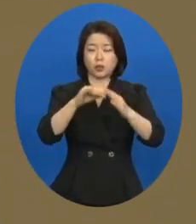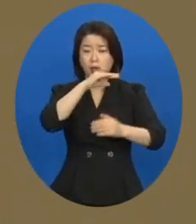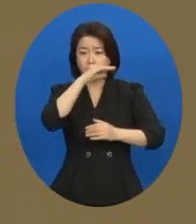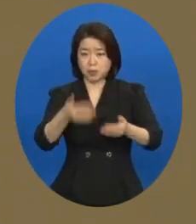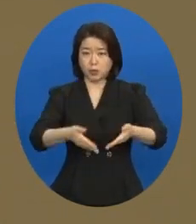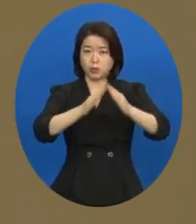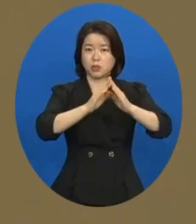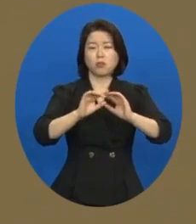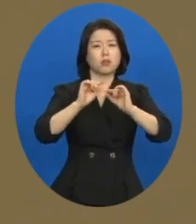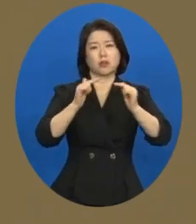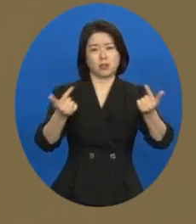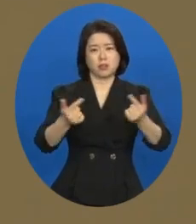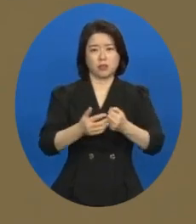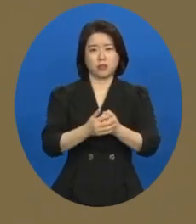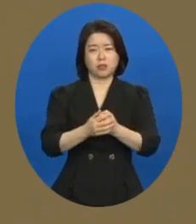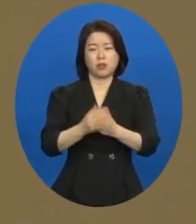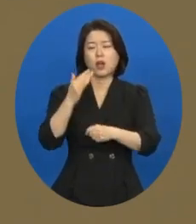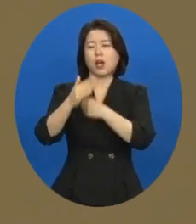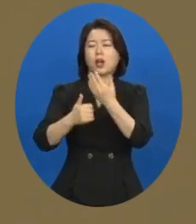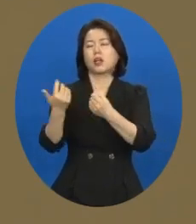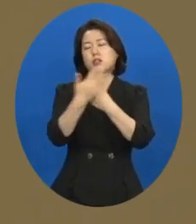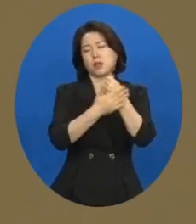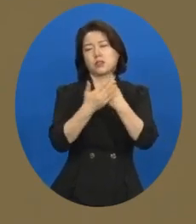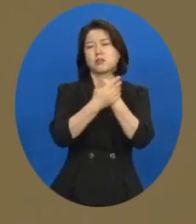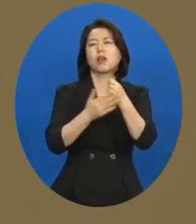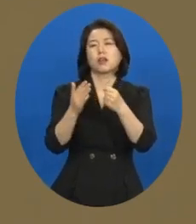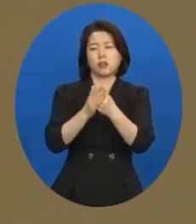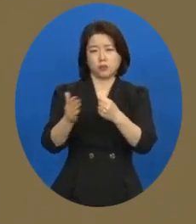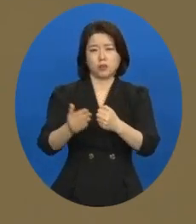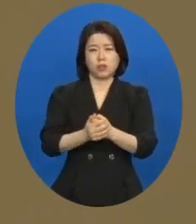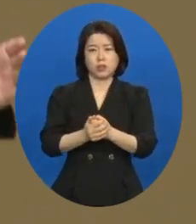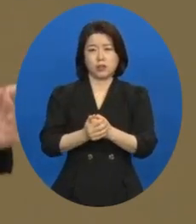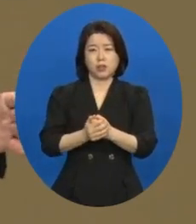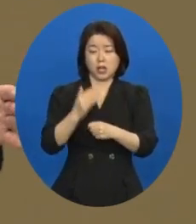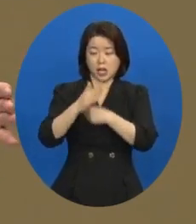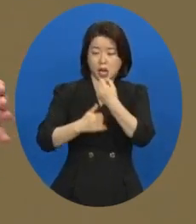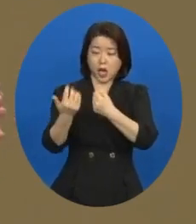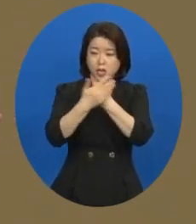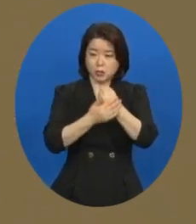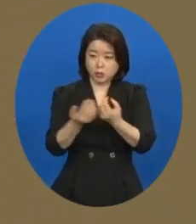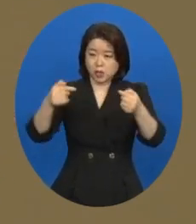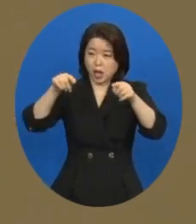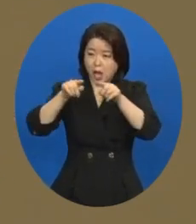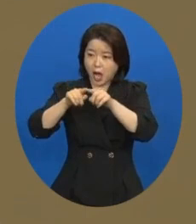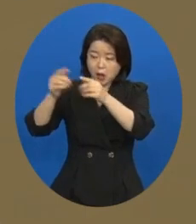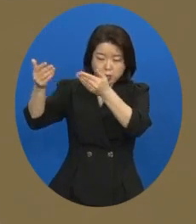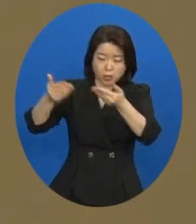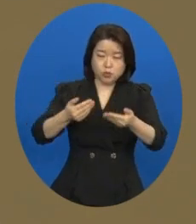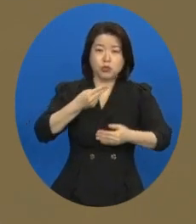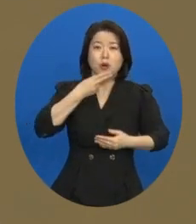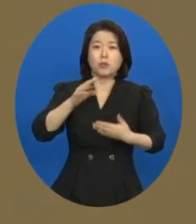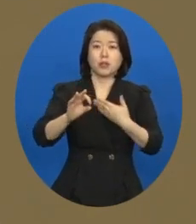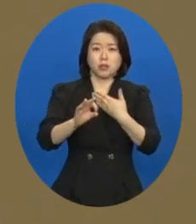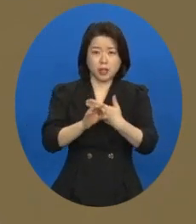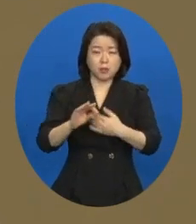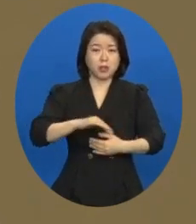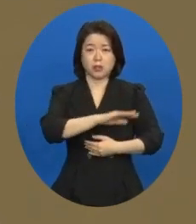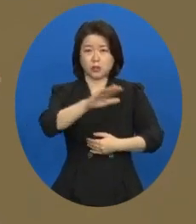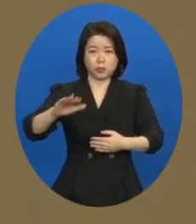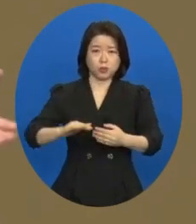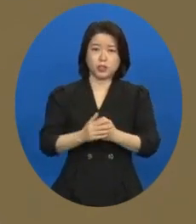아니에요. 하나님의 은혜예요. 하나님의 은혜로 함께 하지 않았다면